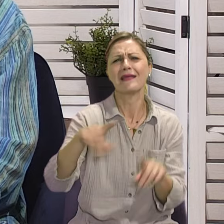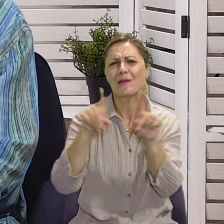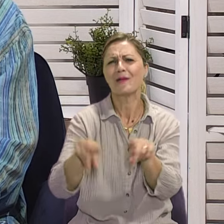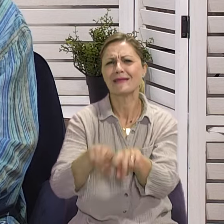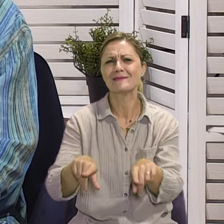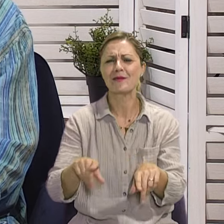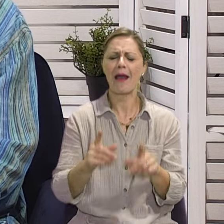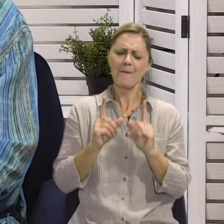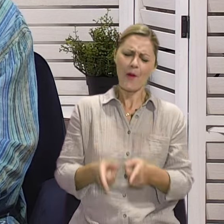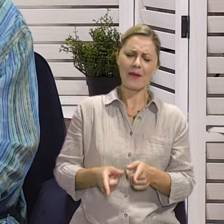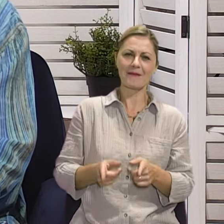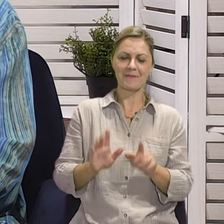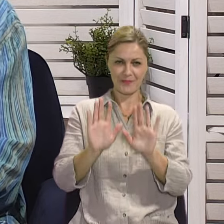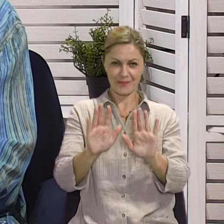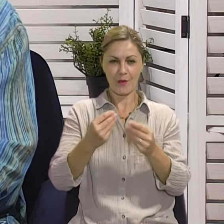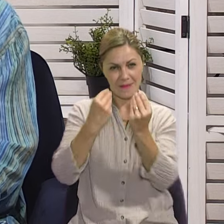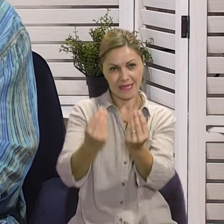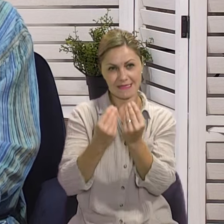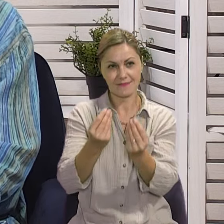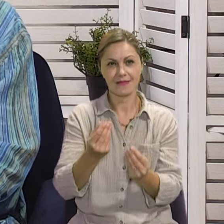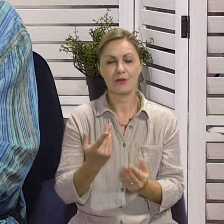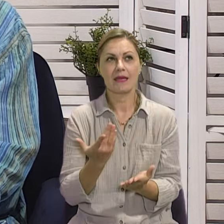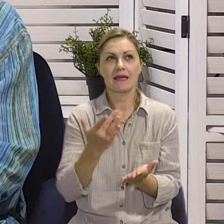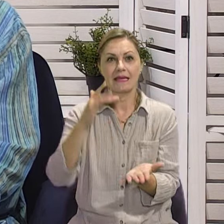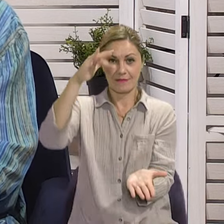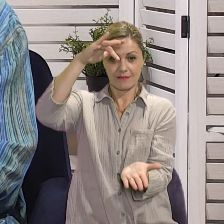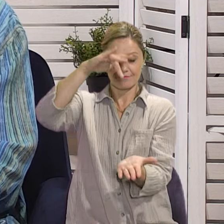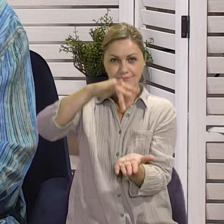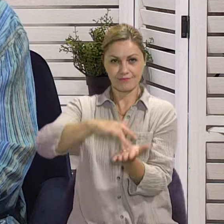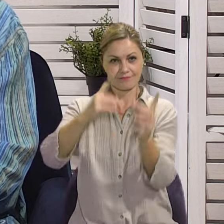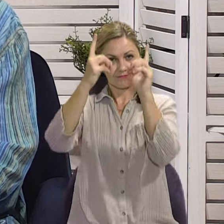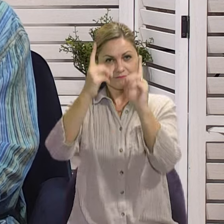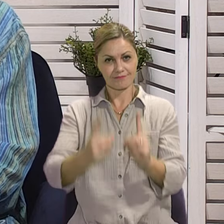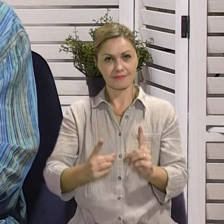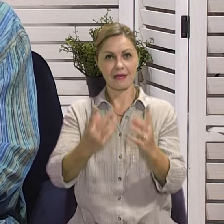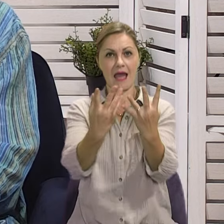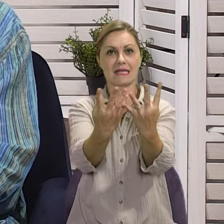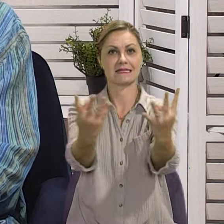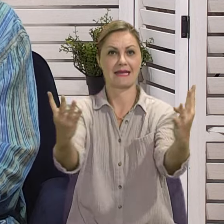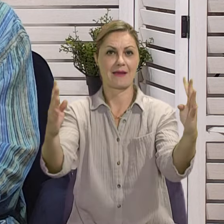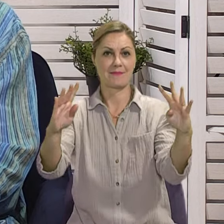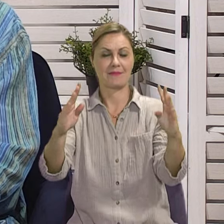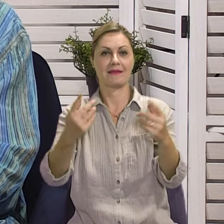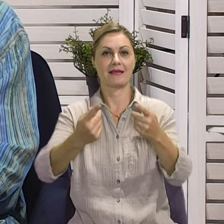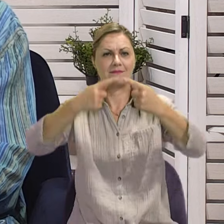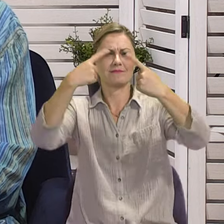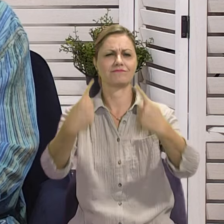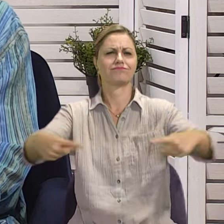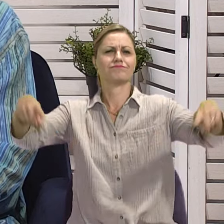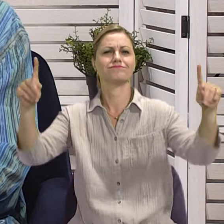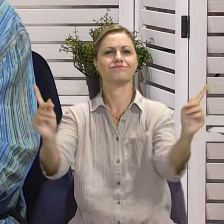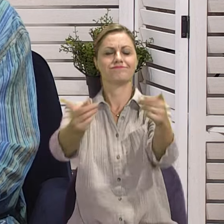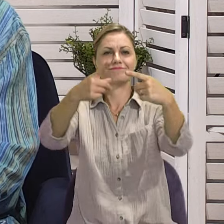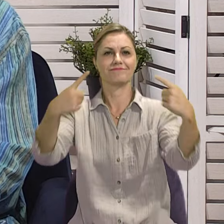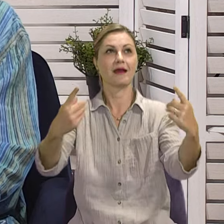pazite, jednostavno neponovljivo. Svake godine je ko prvi put i tu su sva ta